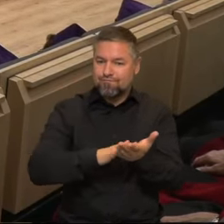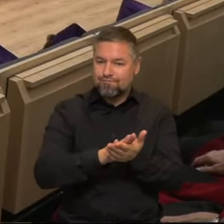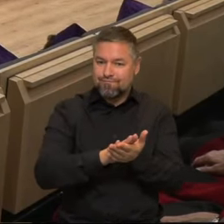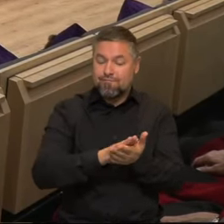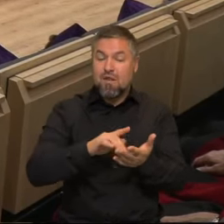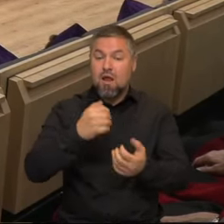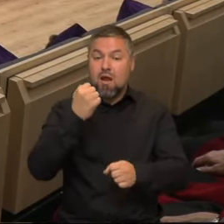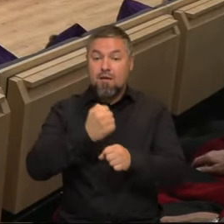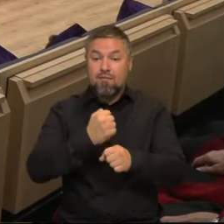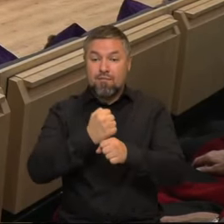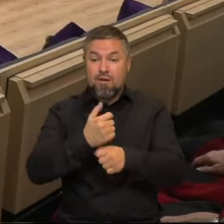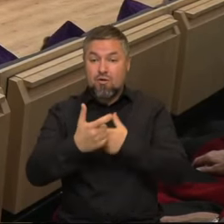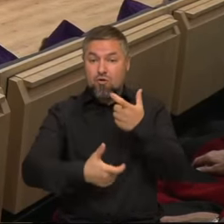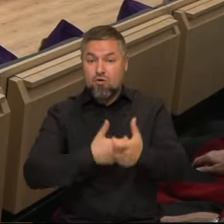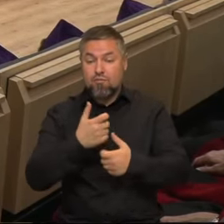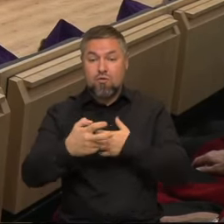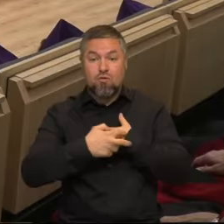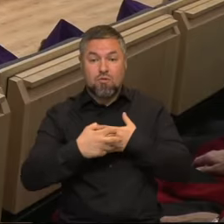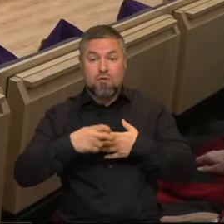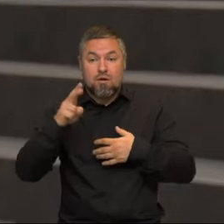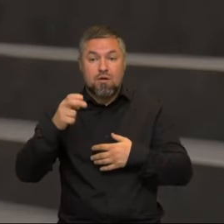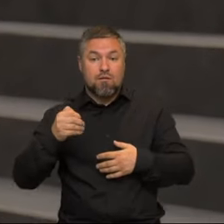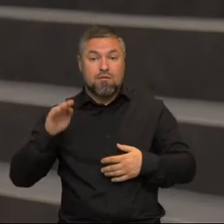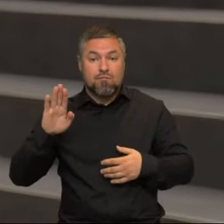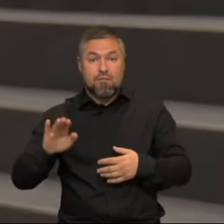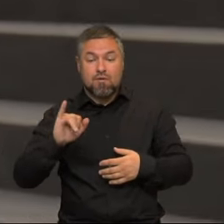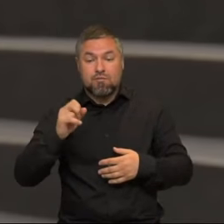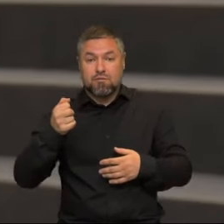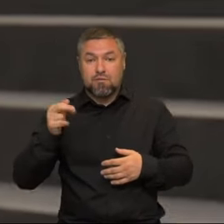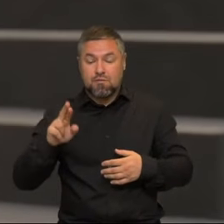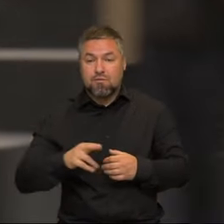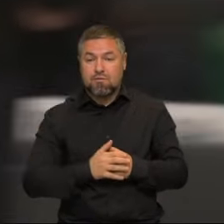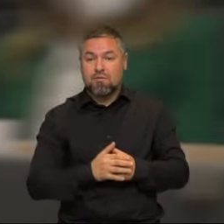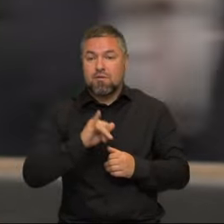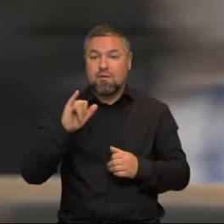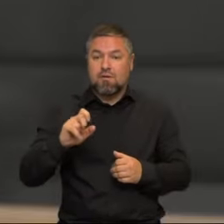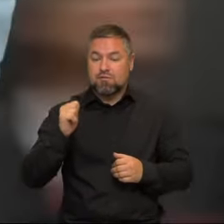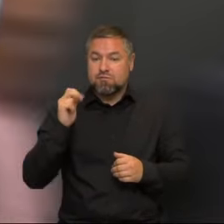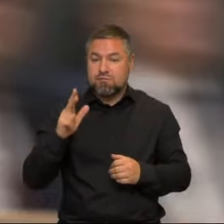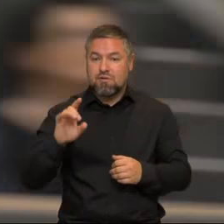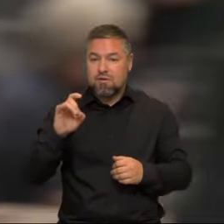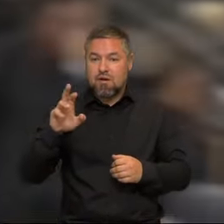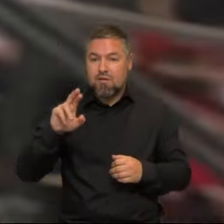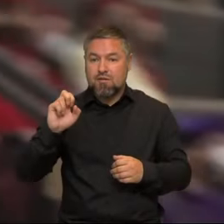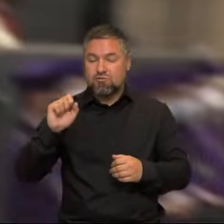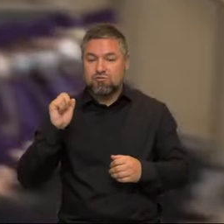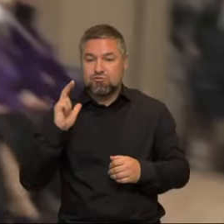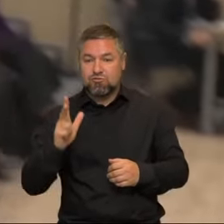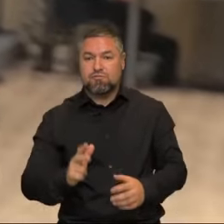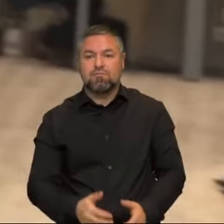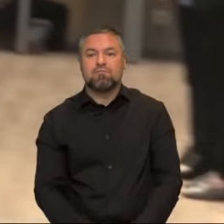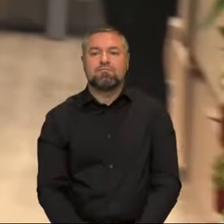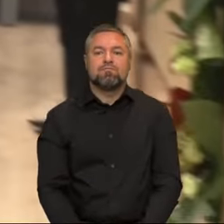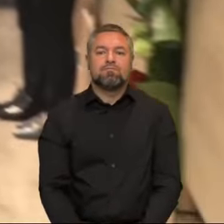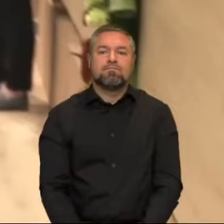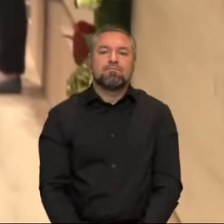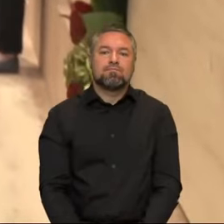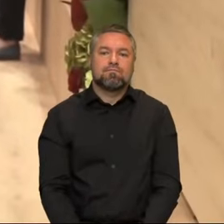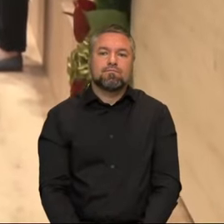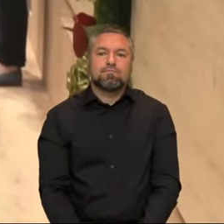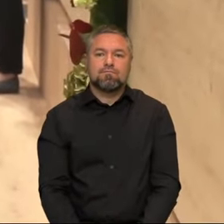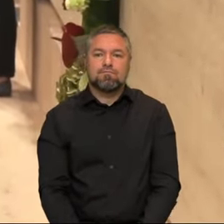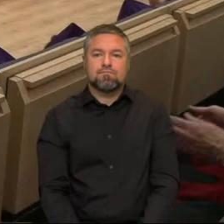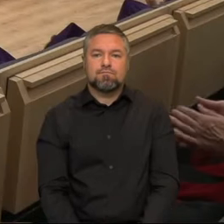Promotorem tej pracy jest doktor habilitowany inżynier Jacek Grabarczyk.